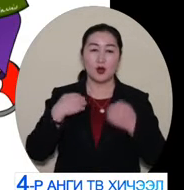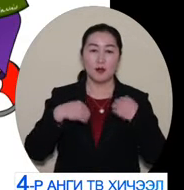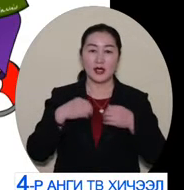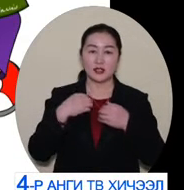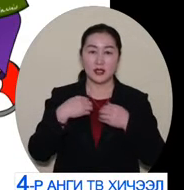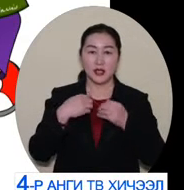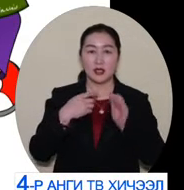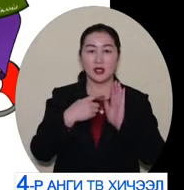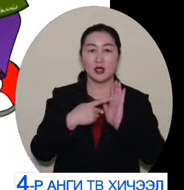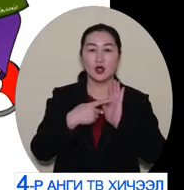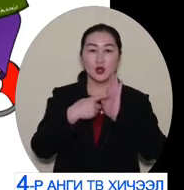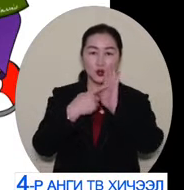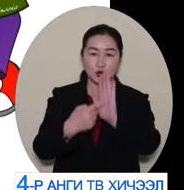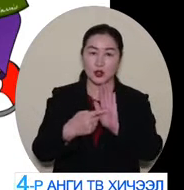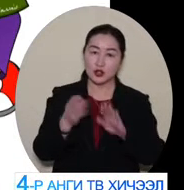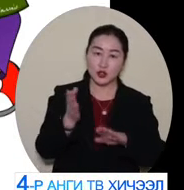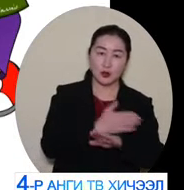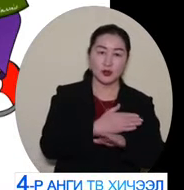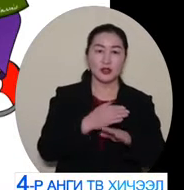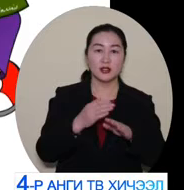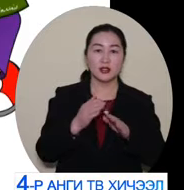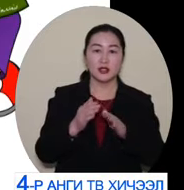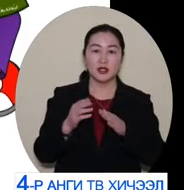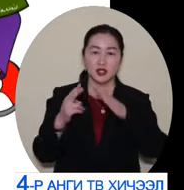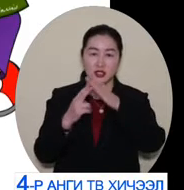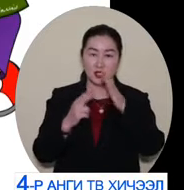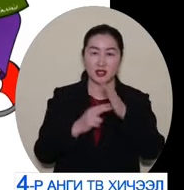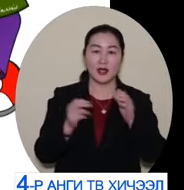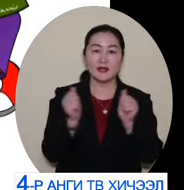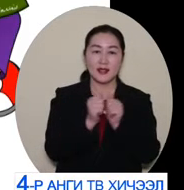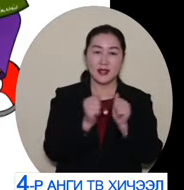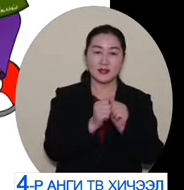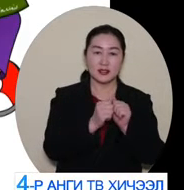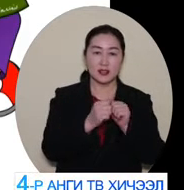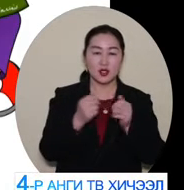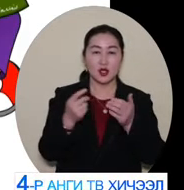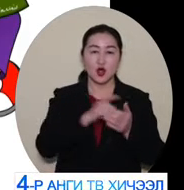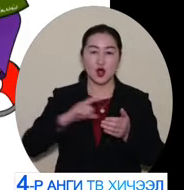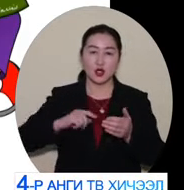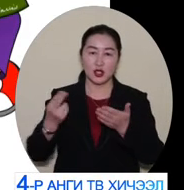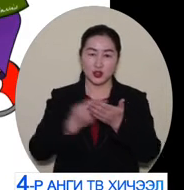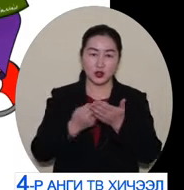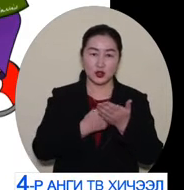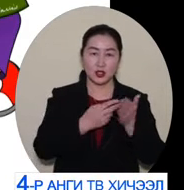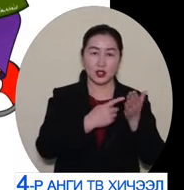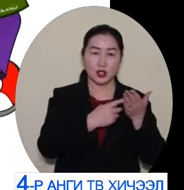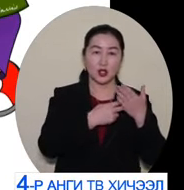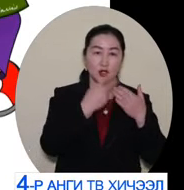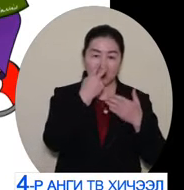үзүүлж гинэ. Гэтэл ширээнийхэн найз тэр зургийг хараад нэлээд гайхсан шинжтэй түүнийг